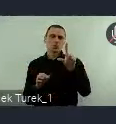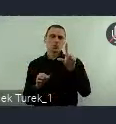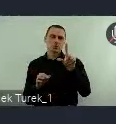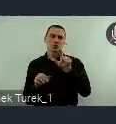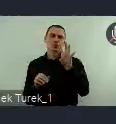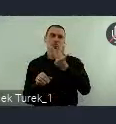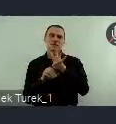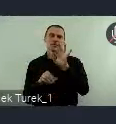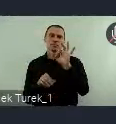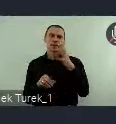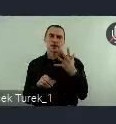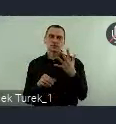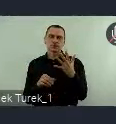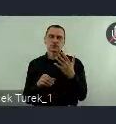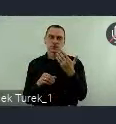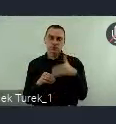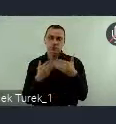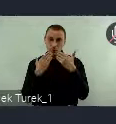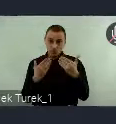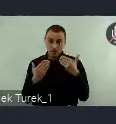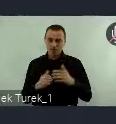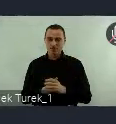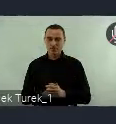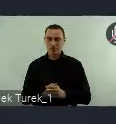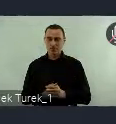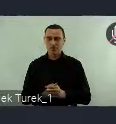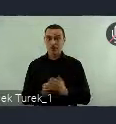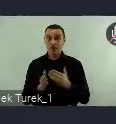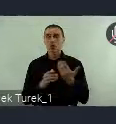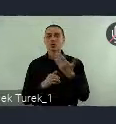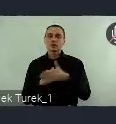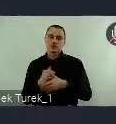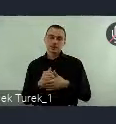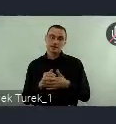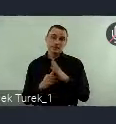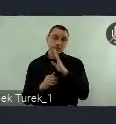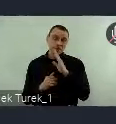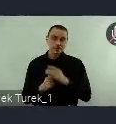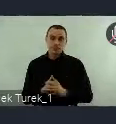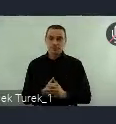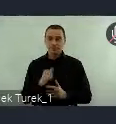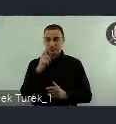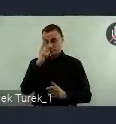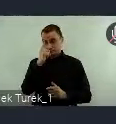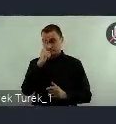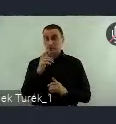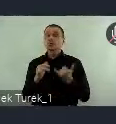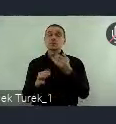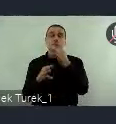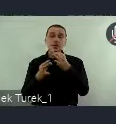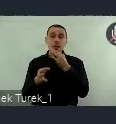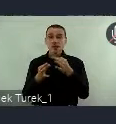dobraliśmy do slajdu z napisem dziękuję który zwykle jest slajdem ostatnim czy jakieś pytania jeszcze